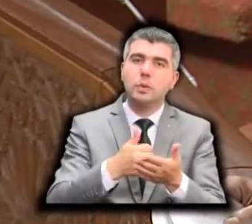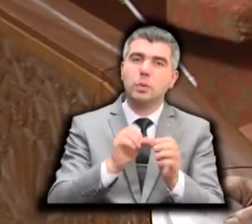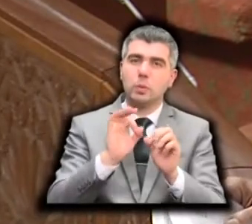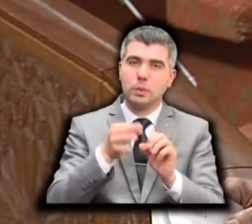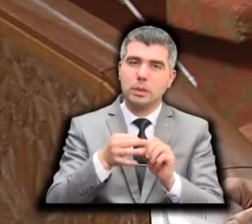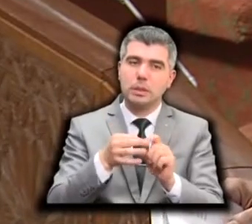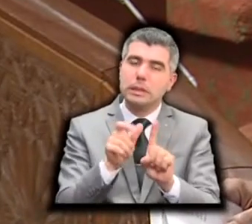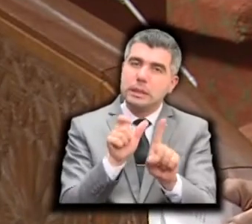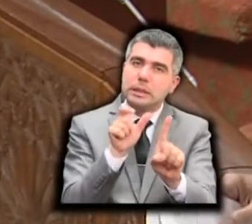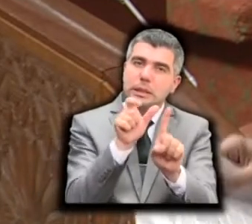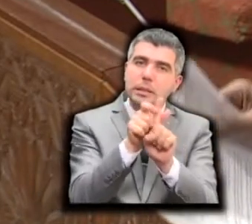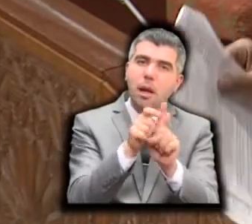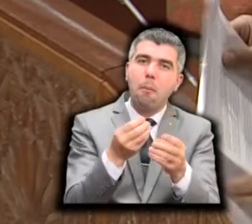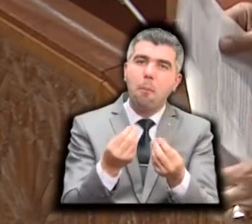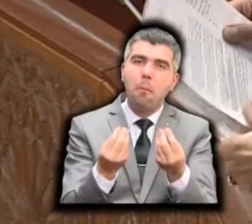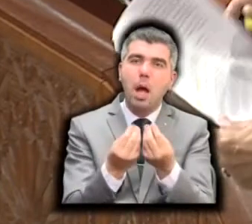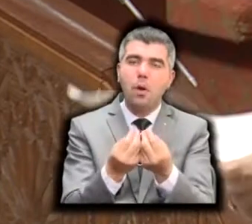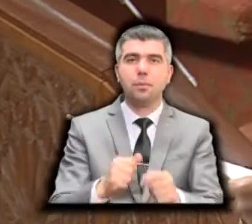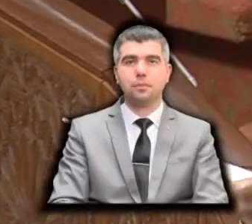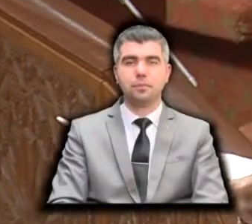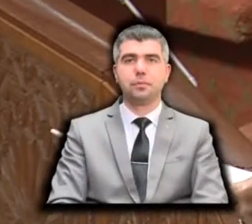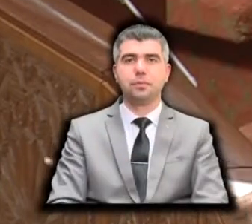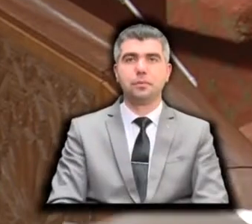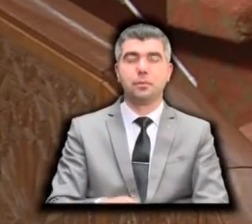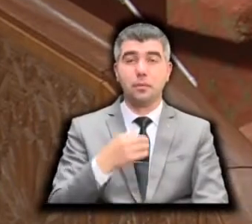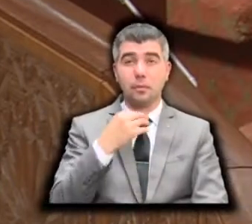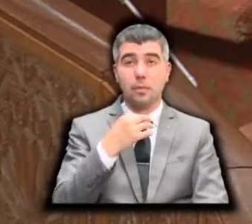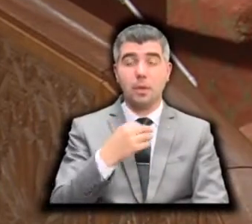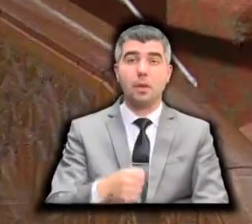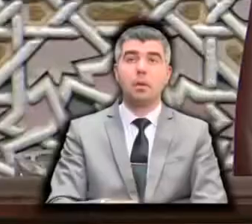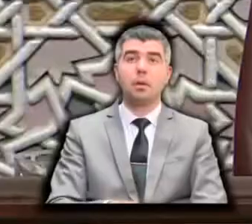المواكبه التقنيه ديالها. انا كنت غير بغيت نقول لواحد السيد ما بقالكش.